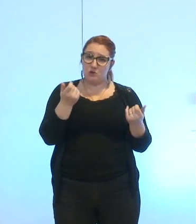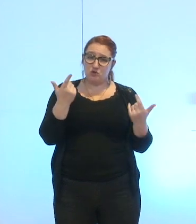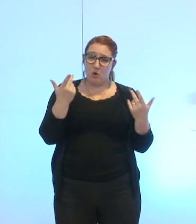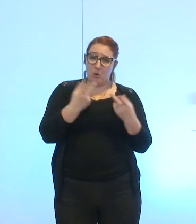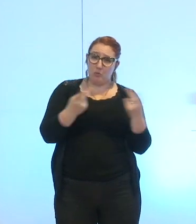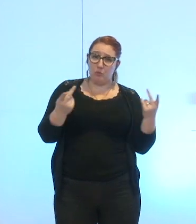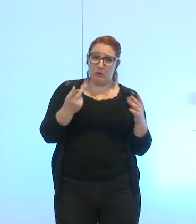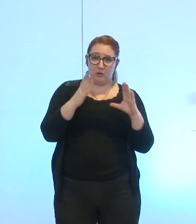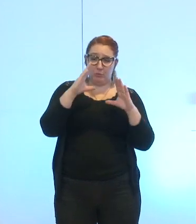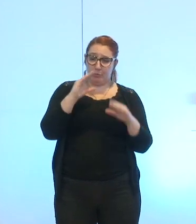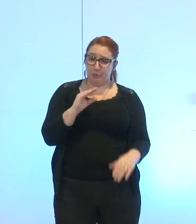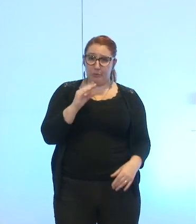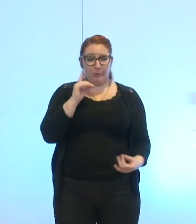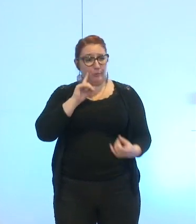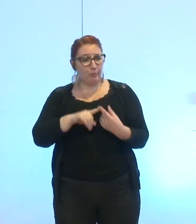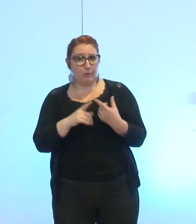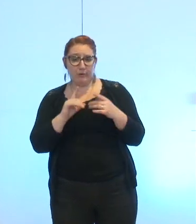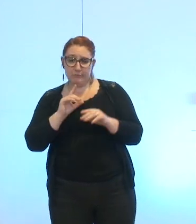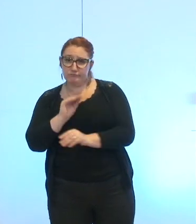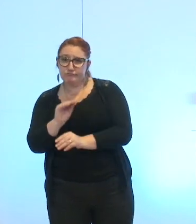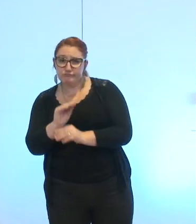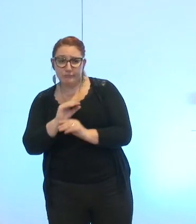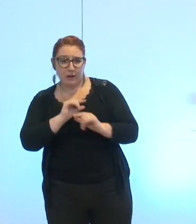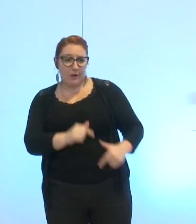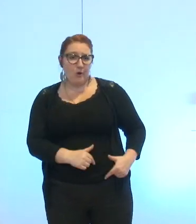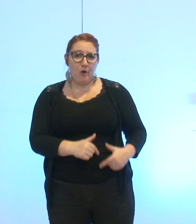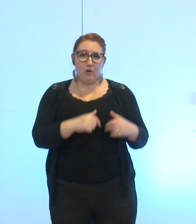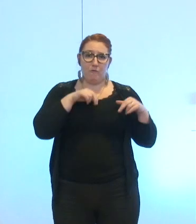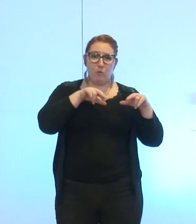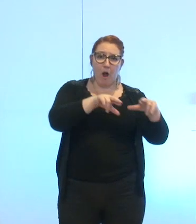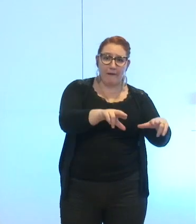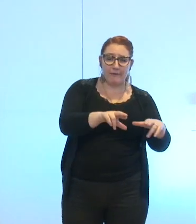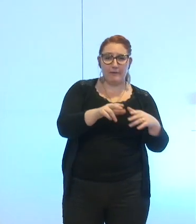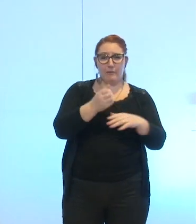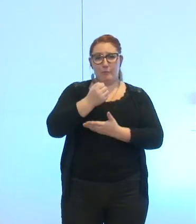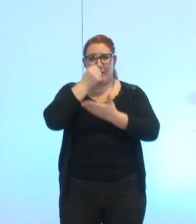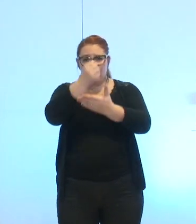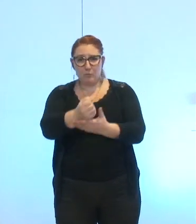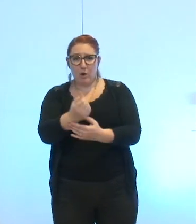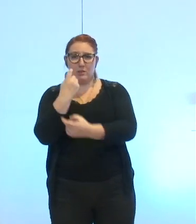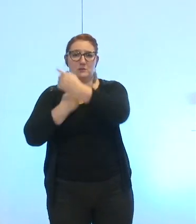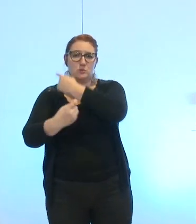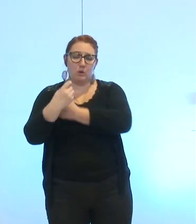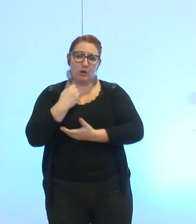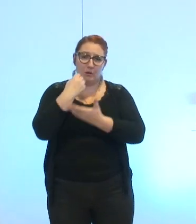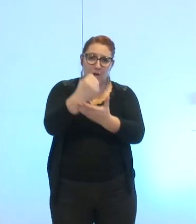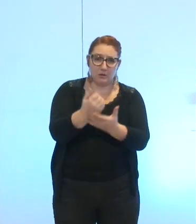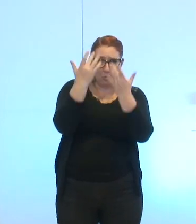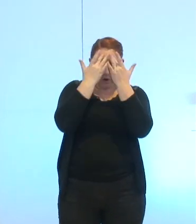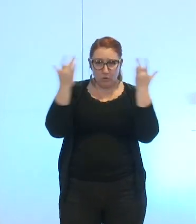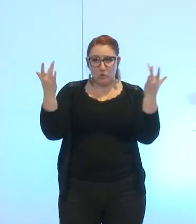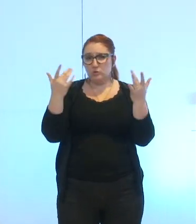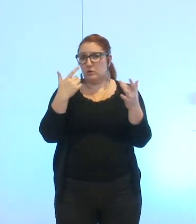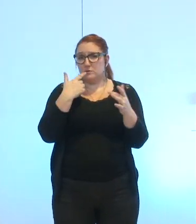Grenoblois pour les écoles la voirie le patrimoine historique et culturel en fait tout ce qui fait de